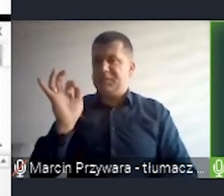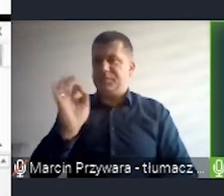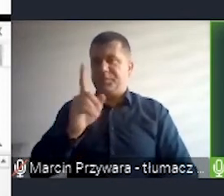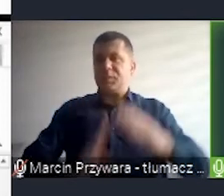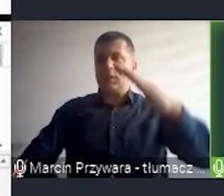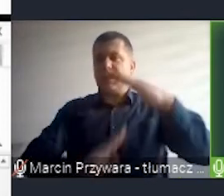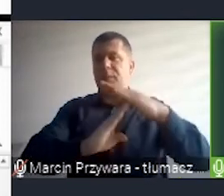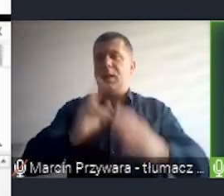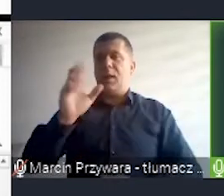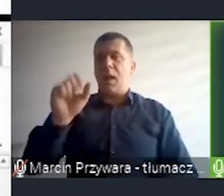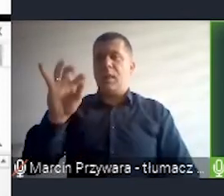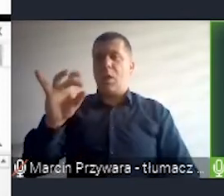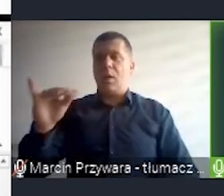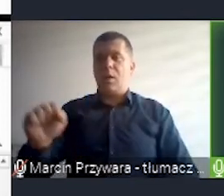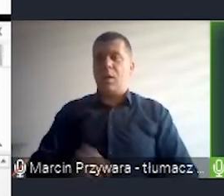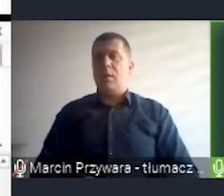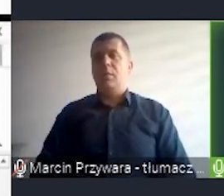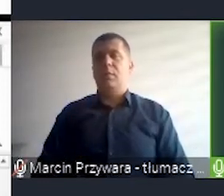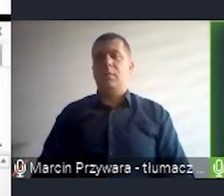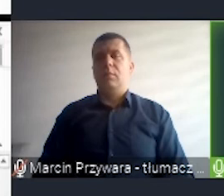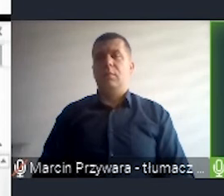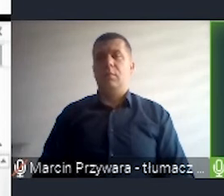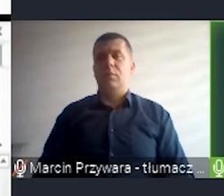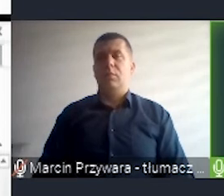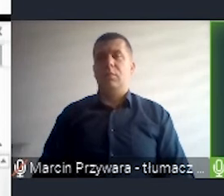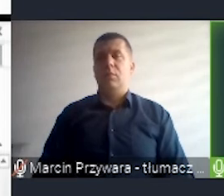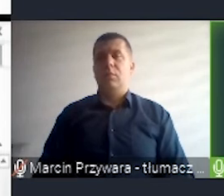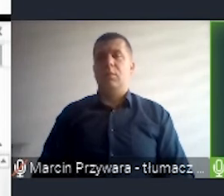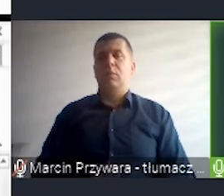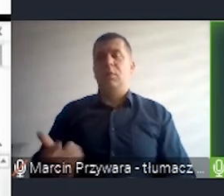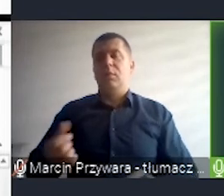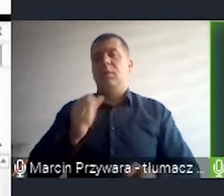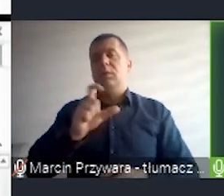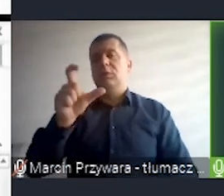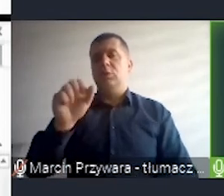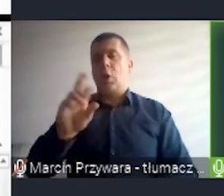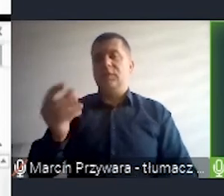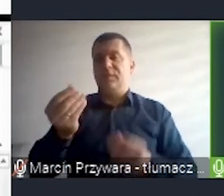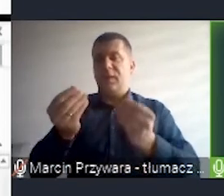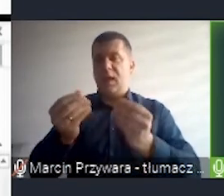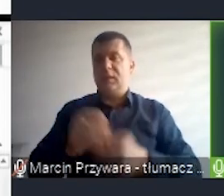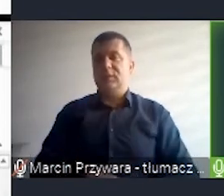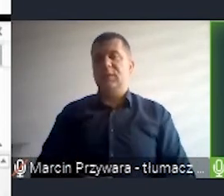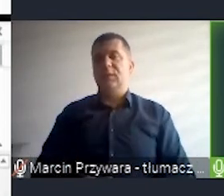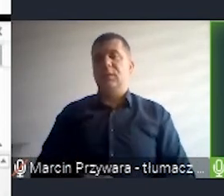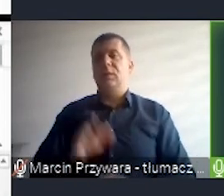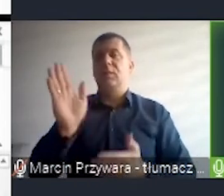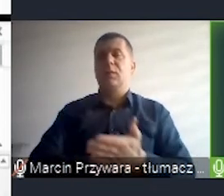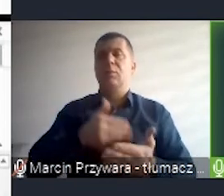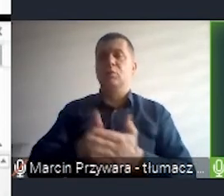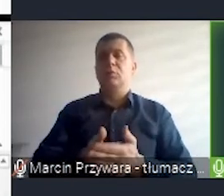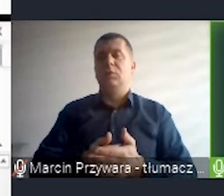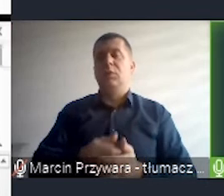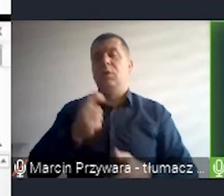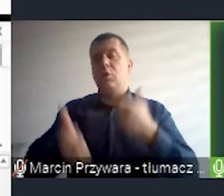limitowane kategorie, jak chociażby financing, jak na przykład przygotowanie